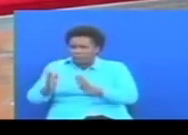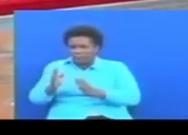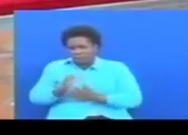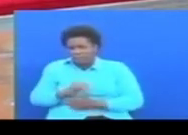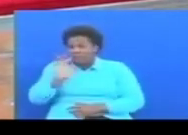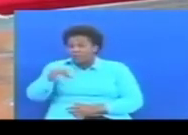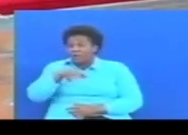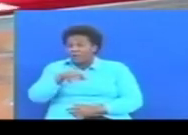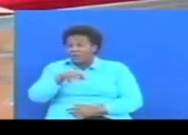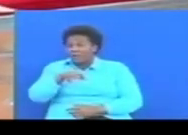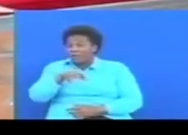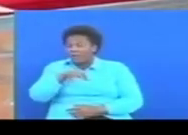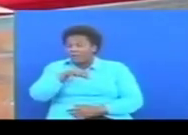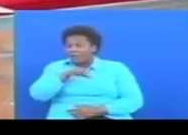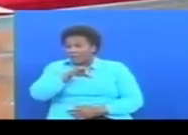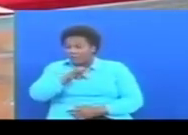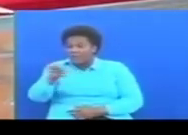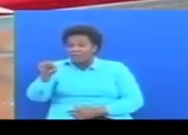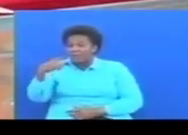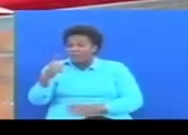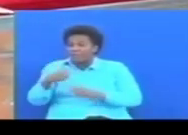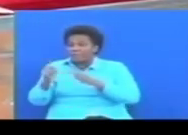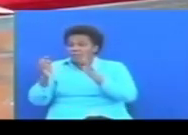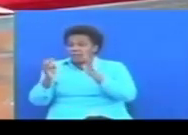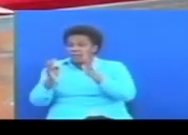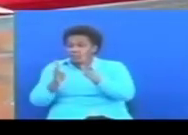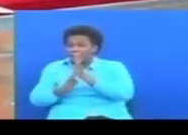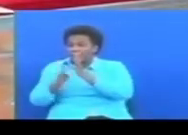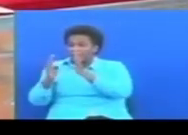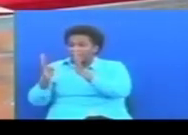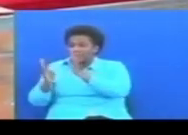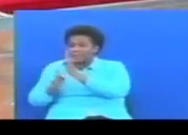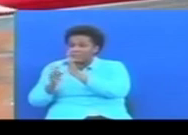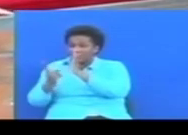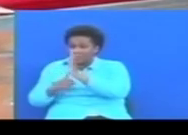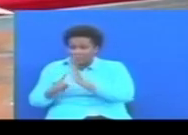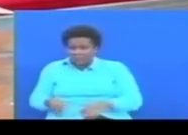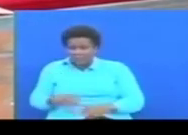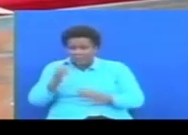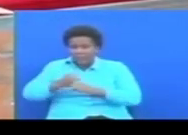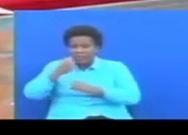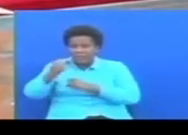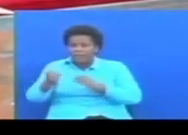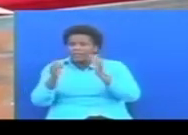la mwaka 1956, ukiwa na eneo la hekta